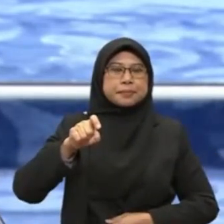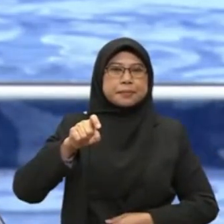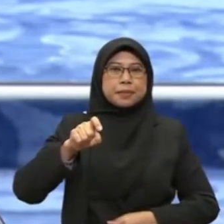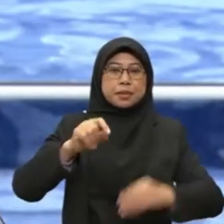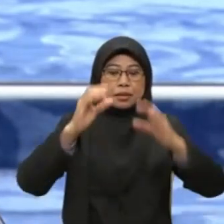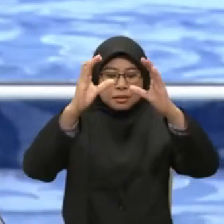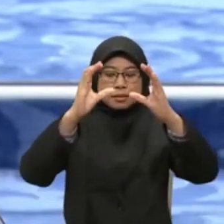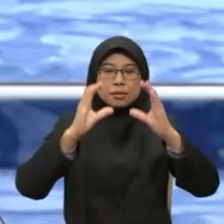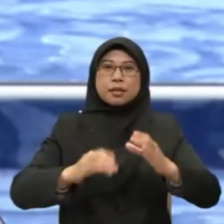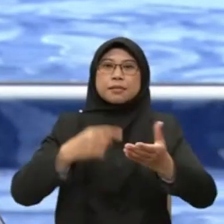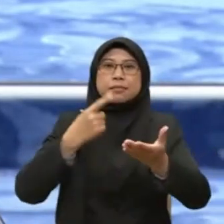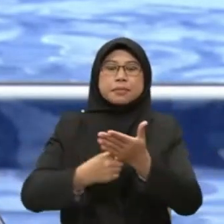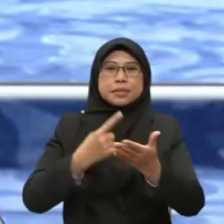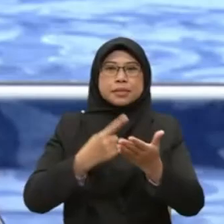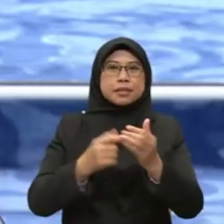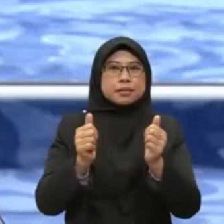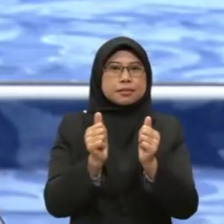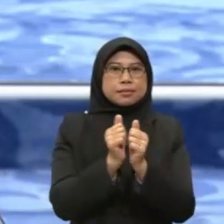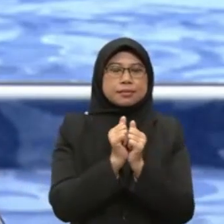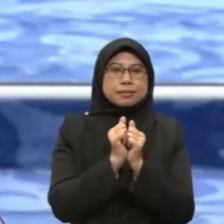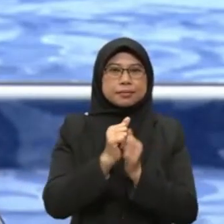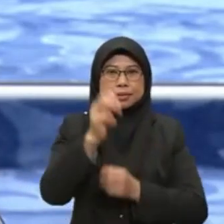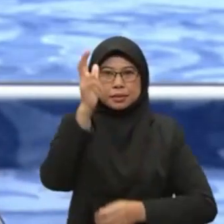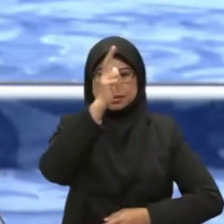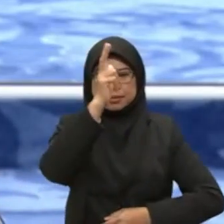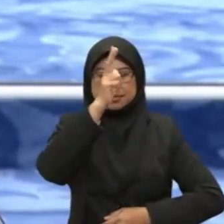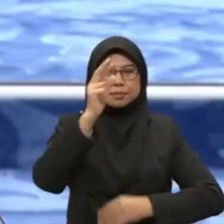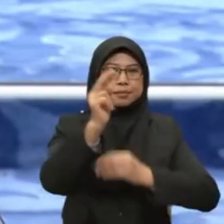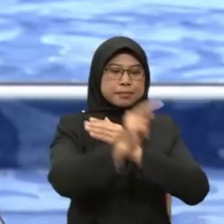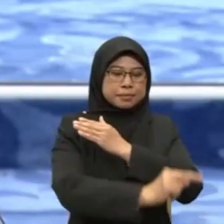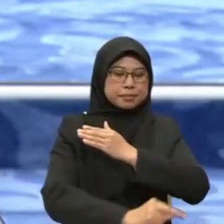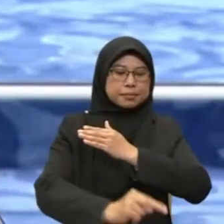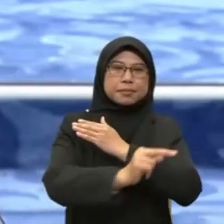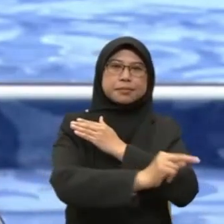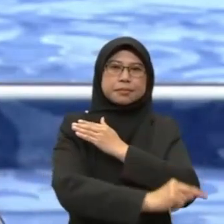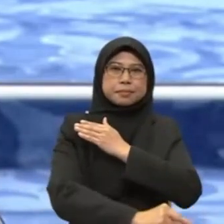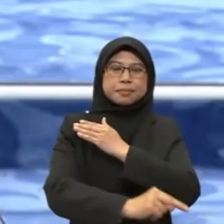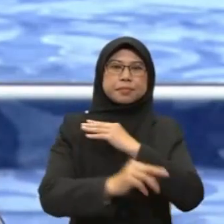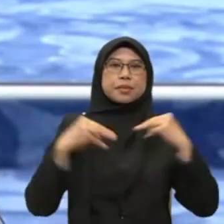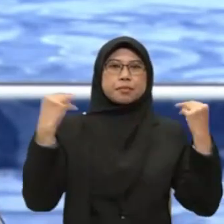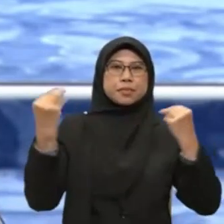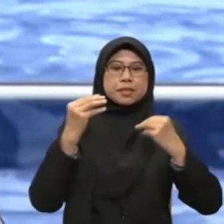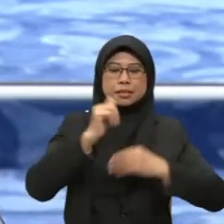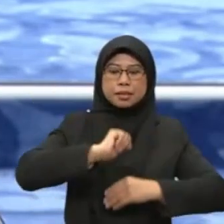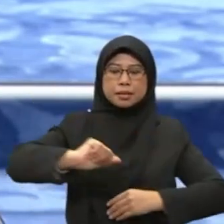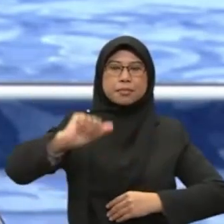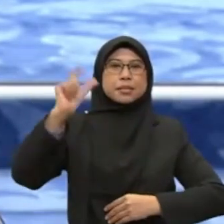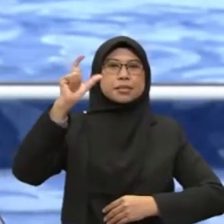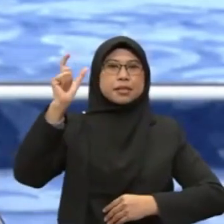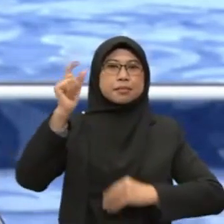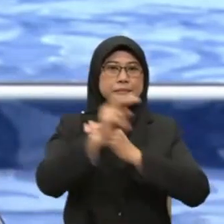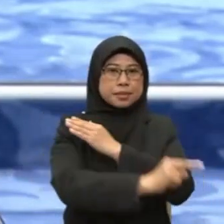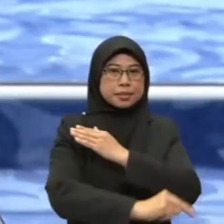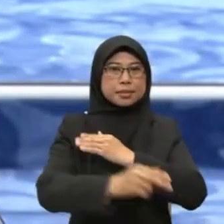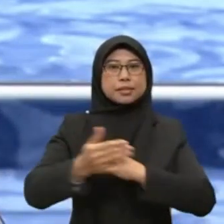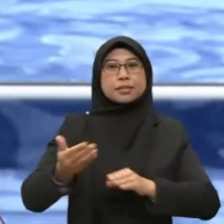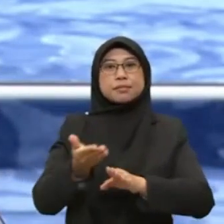kaedahnya membincang dengan kerajaan-kerajaan negeri atau maling-malis agama Islam Negeri sebelum